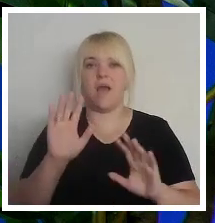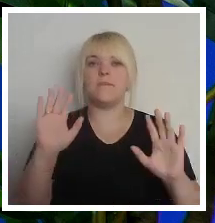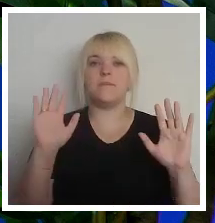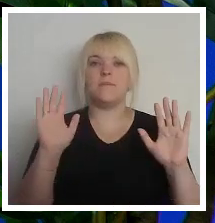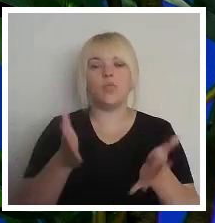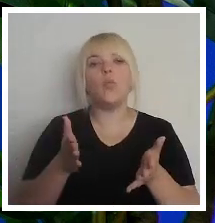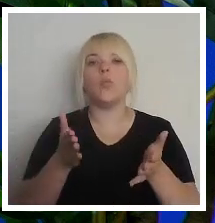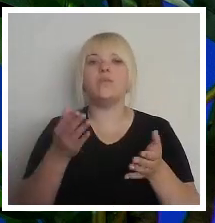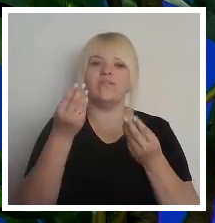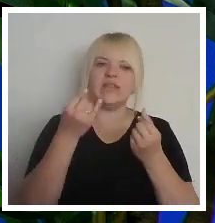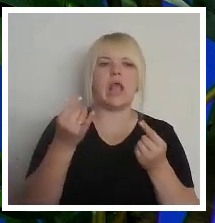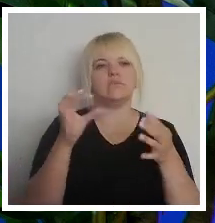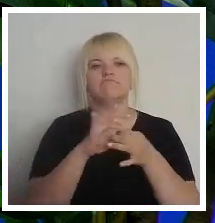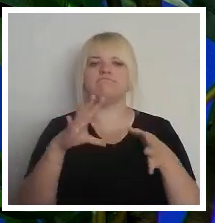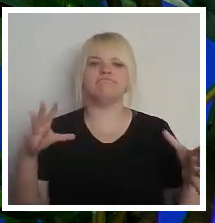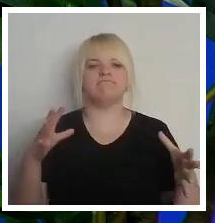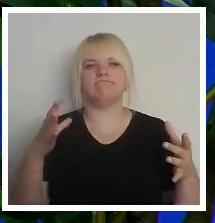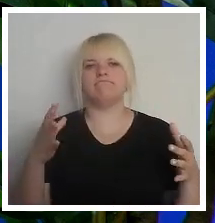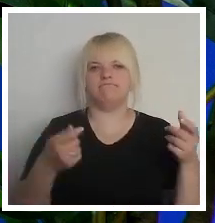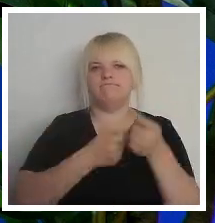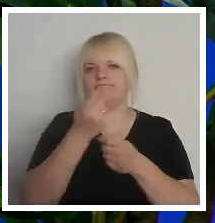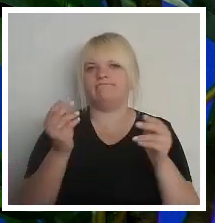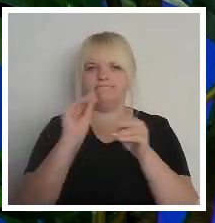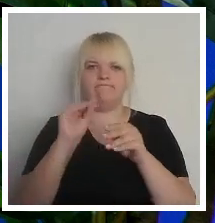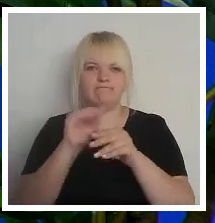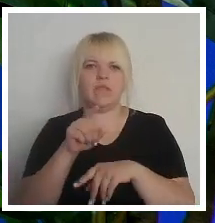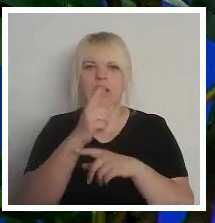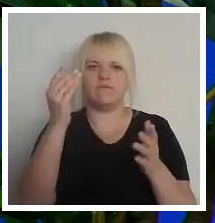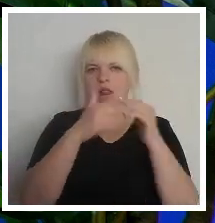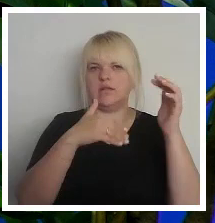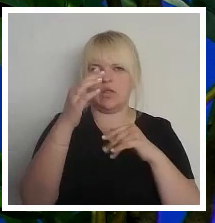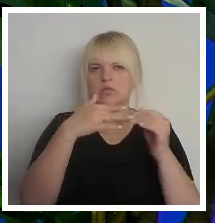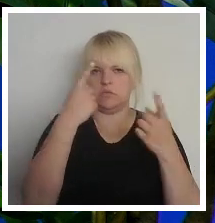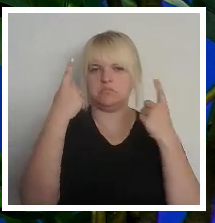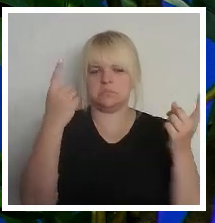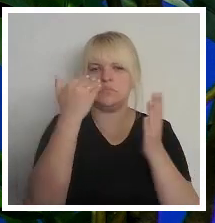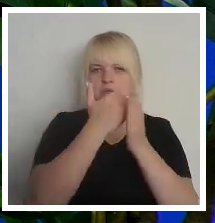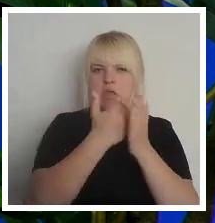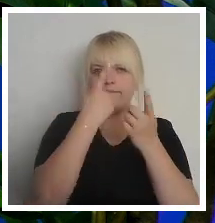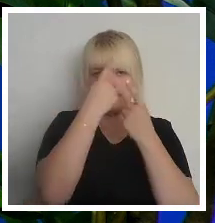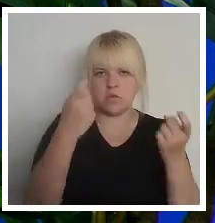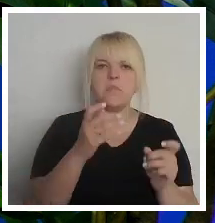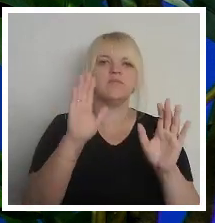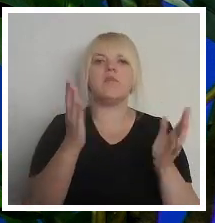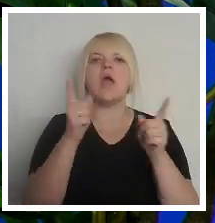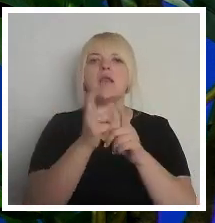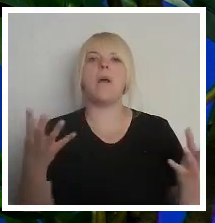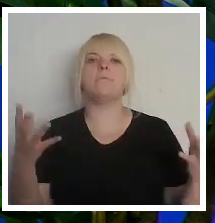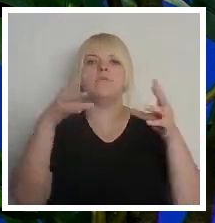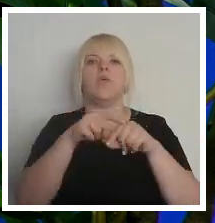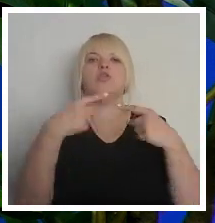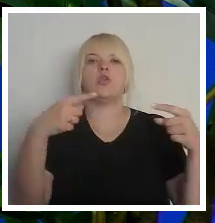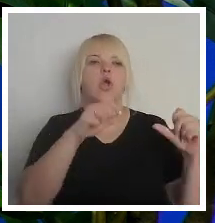būt finansiāli neatkarīgiem ar labu un kvalitatīvu informāciju, bet kā apvienot vai kā sintezēt dažādu